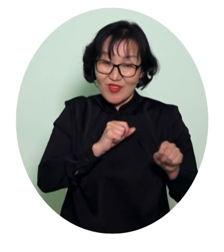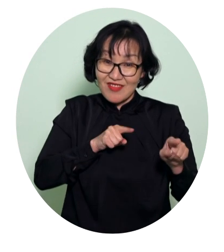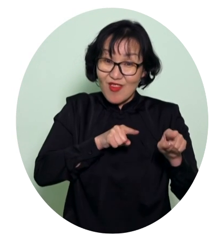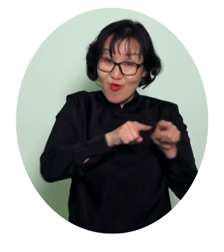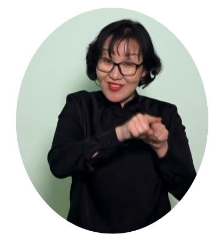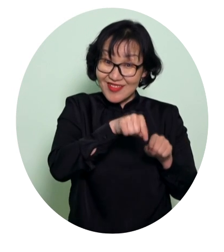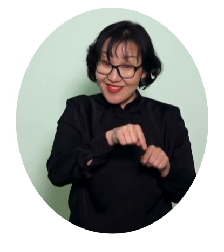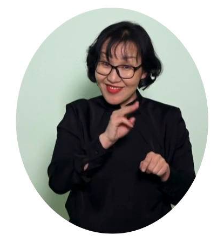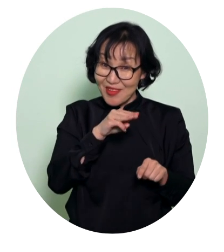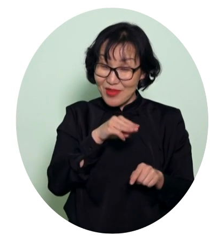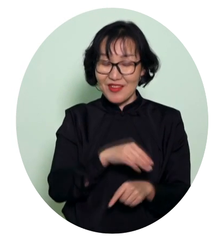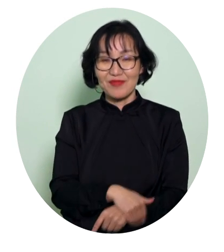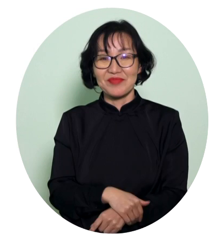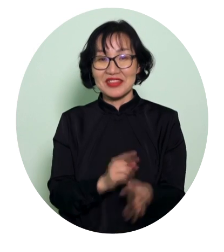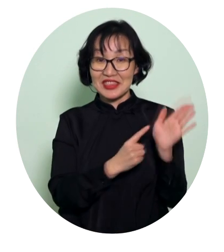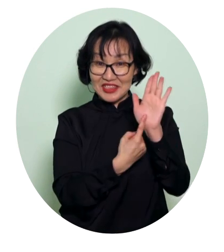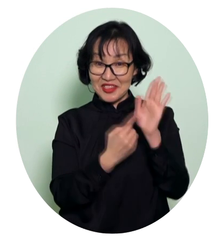байна.